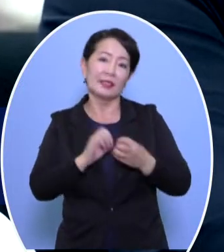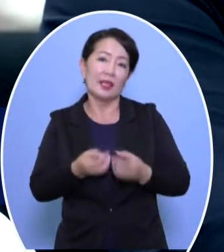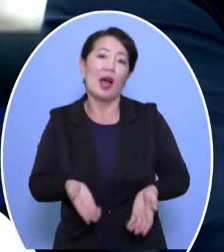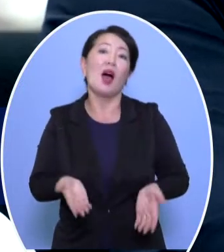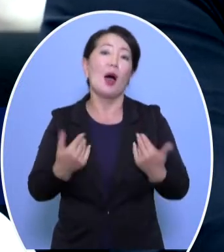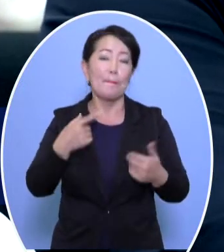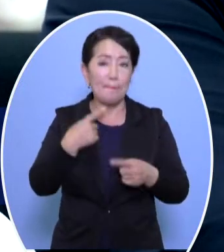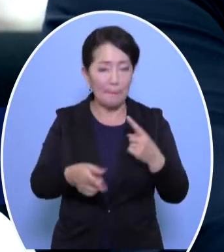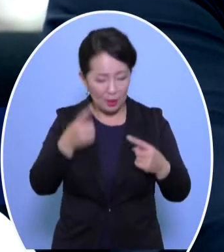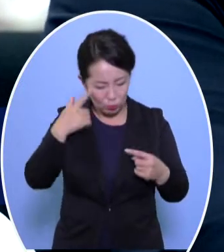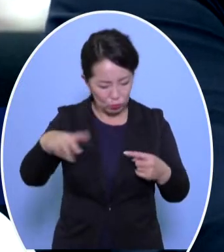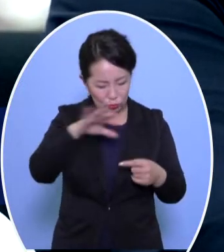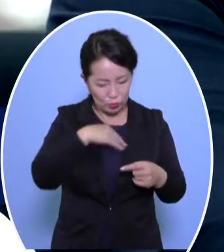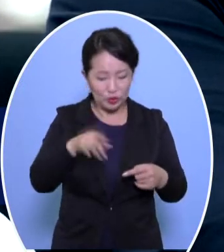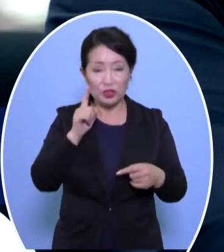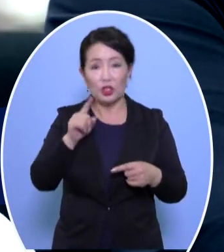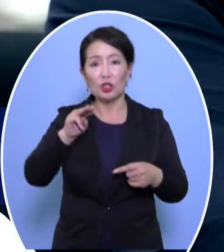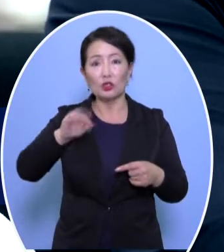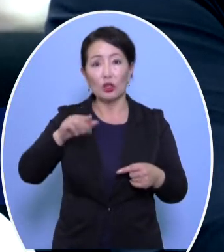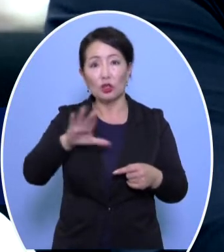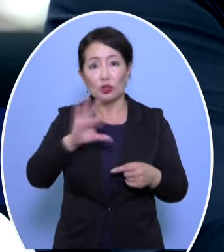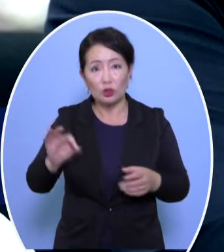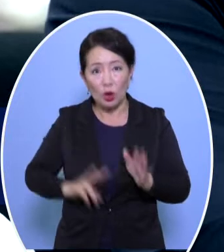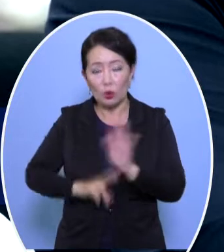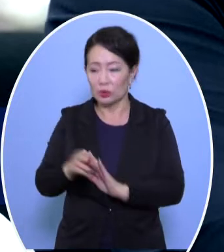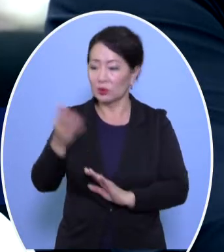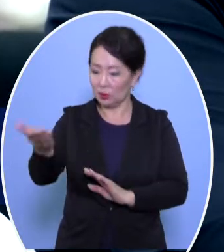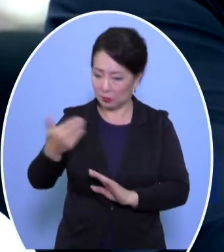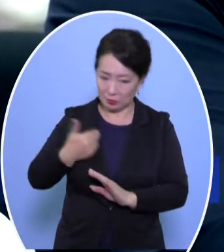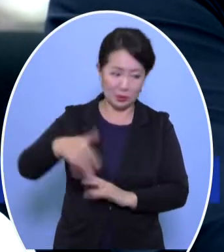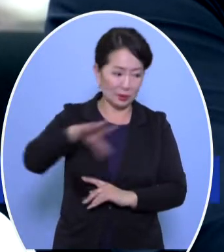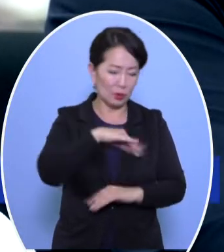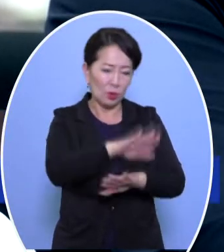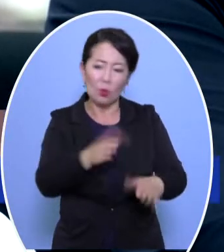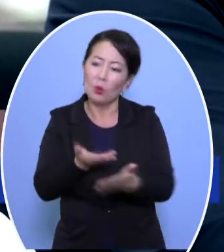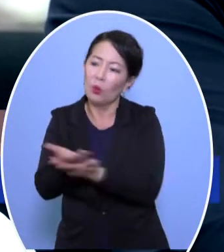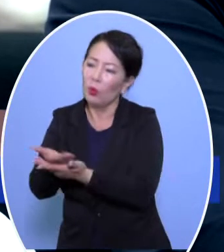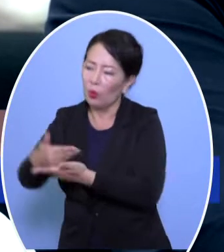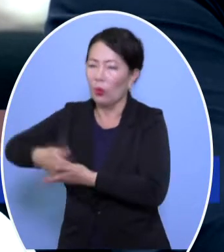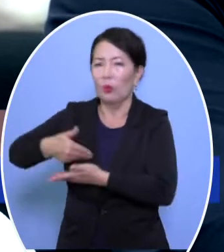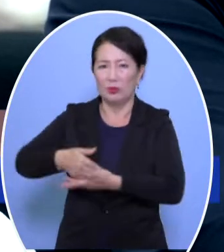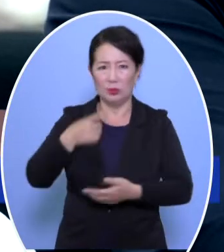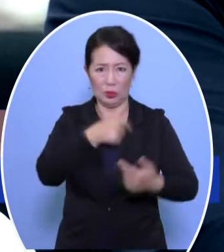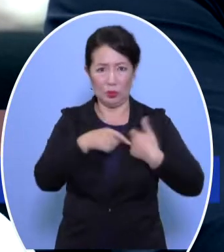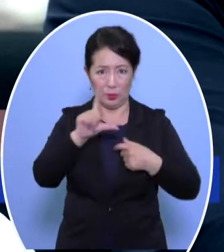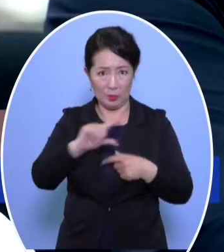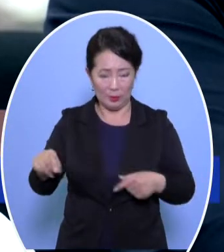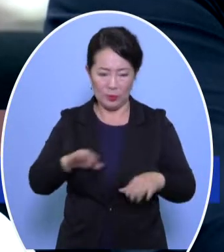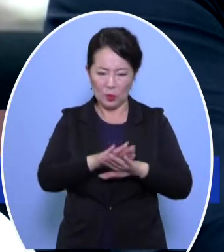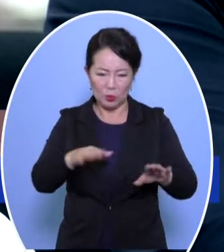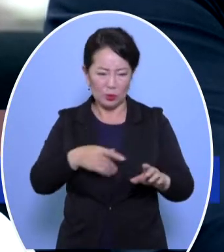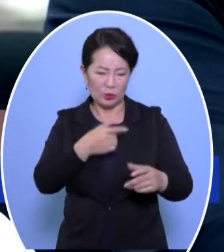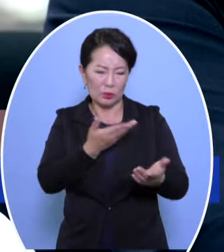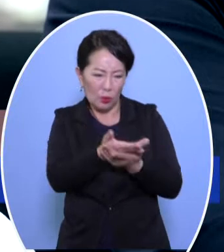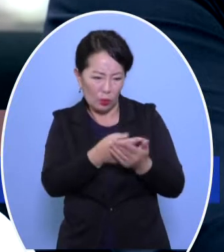амар юм байна гэдэг нэгцэн нэг тогтолцоог үүсгэвэл чамаас биднээс танаас те хүүхэд гуйхын зовлон багасх юм аа. Бас энэ хүүхэд